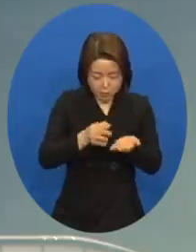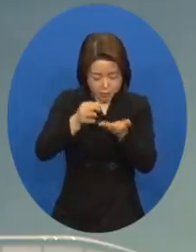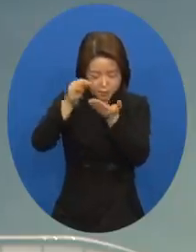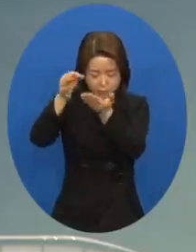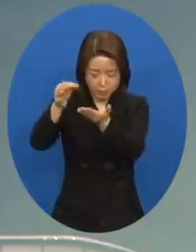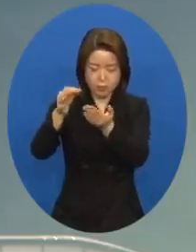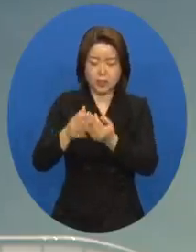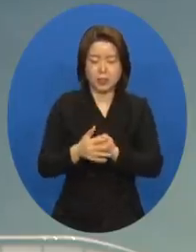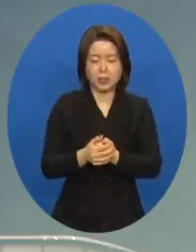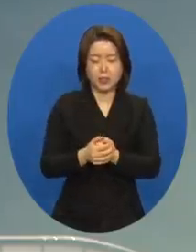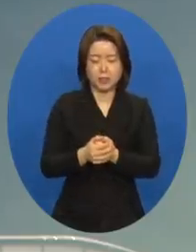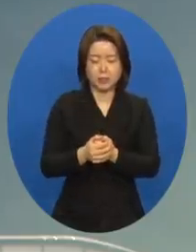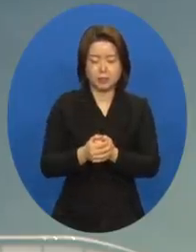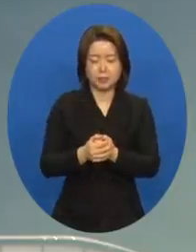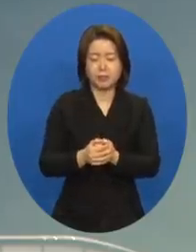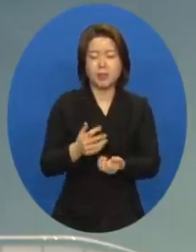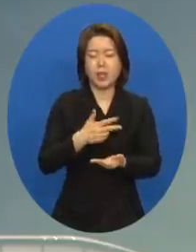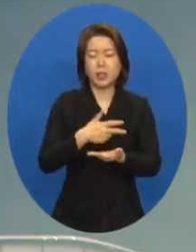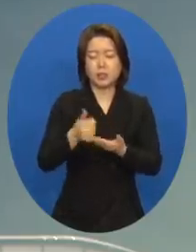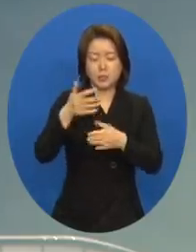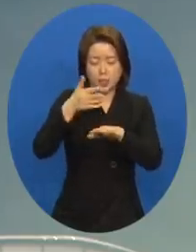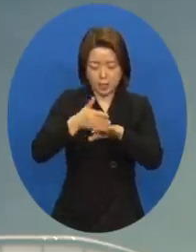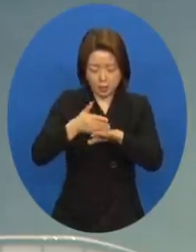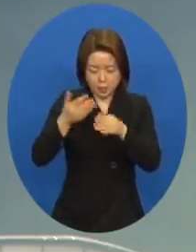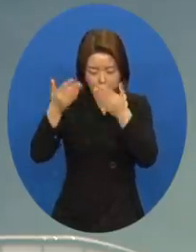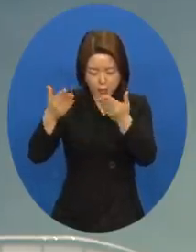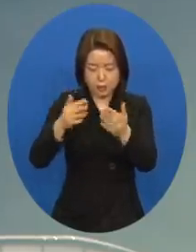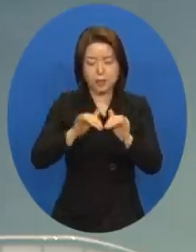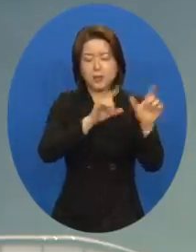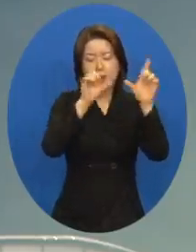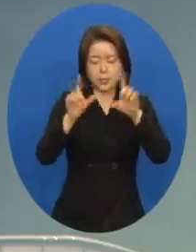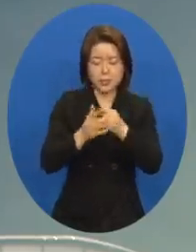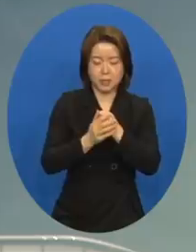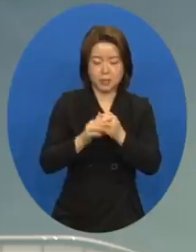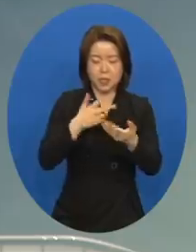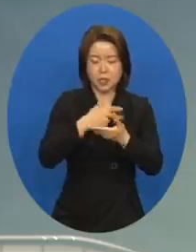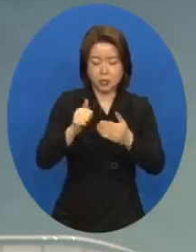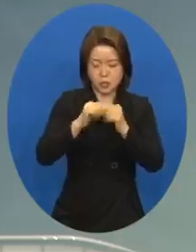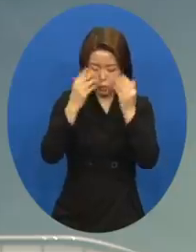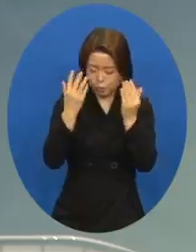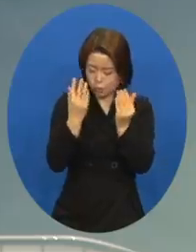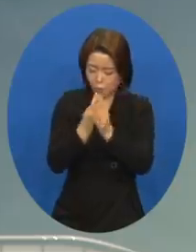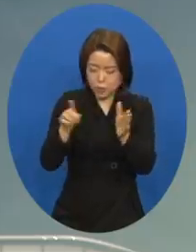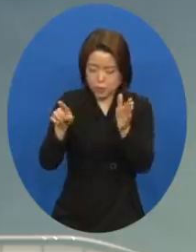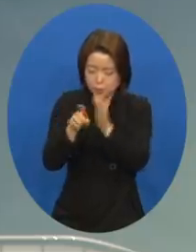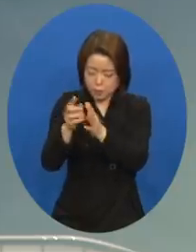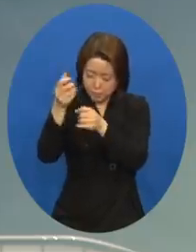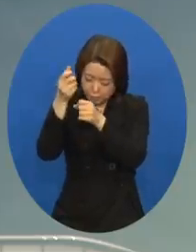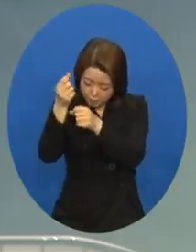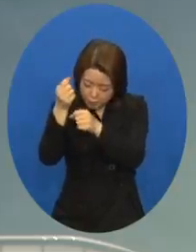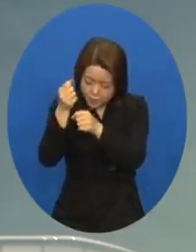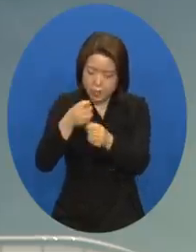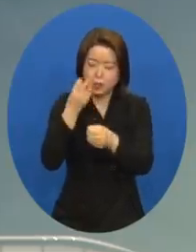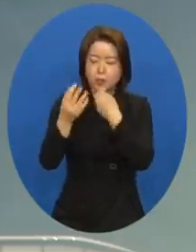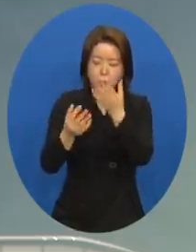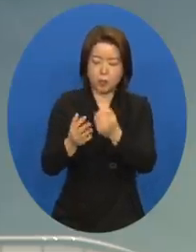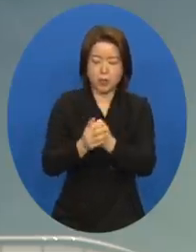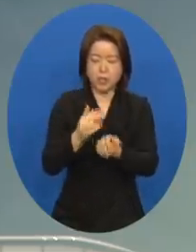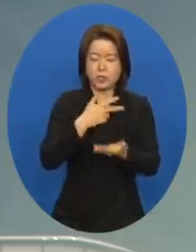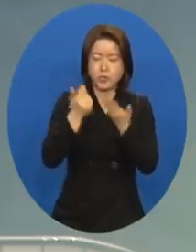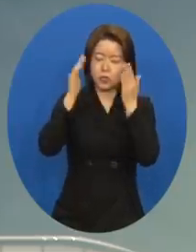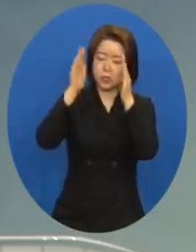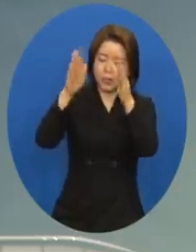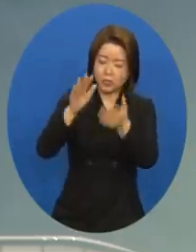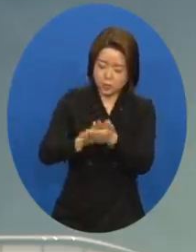드립니다. 주님께 감사하는 삶, 주님을 전적으로 믿는 믿음의 고백, 주님을 향한